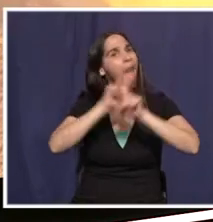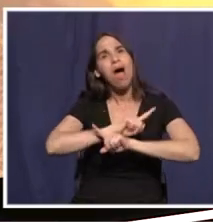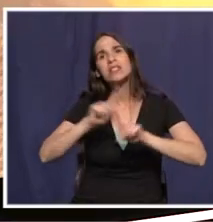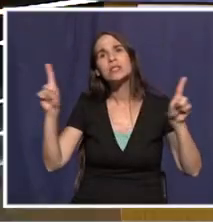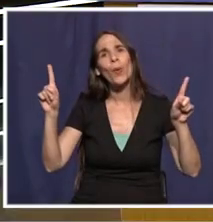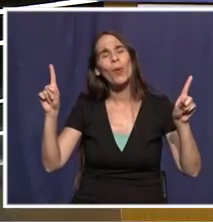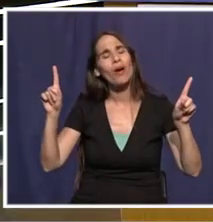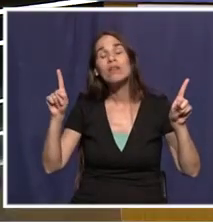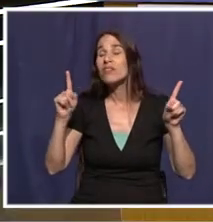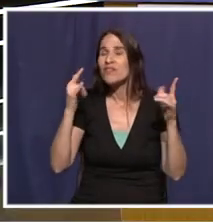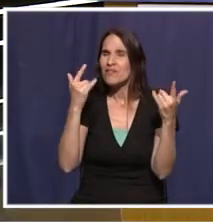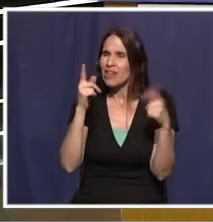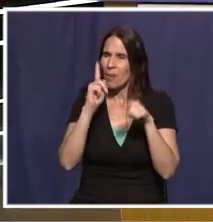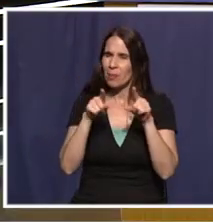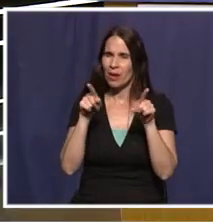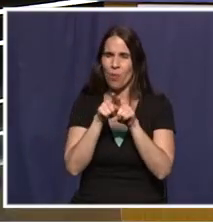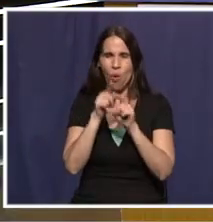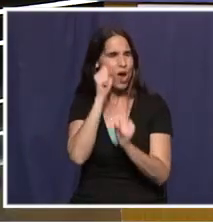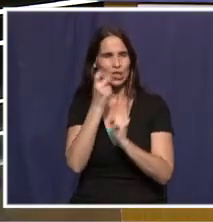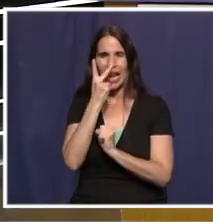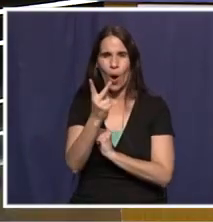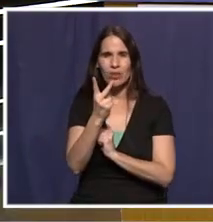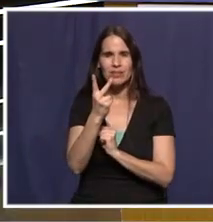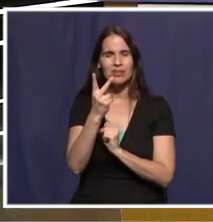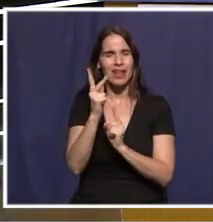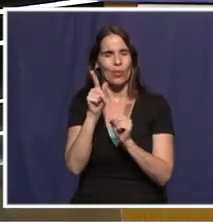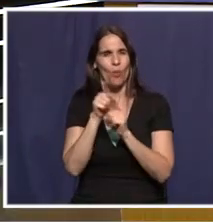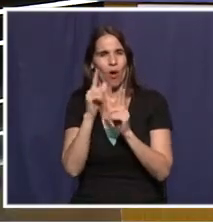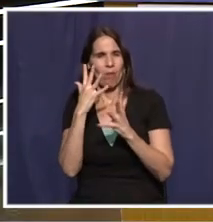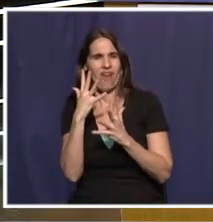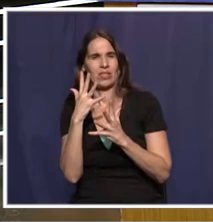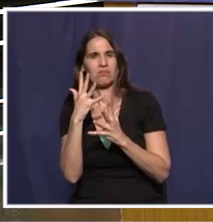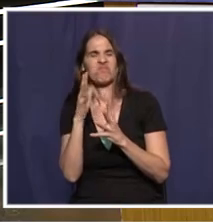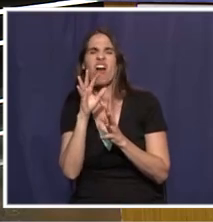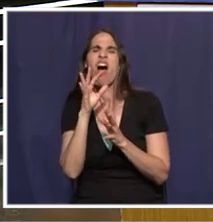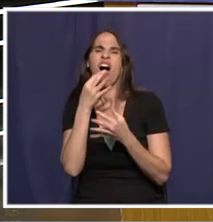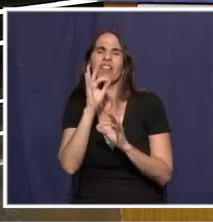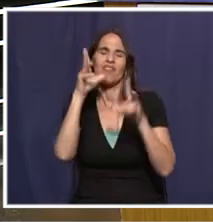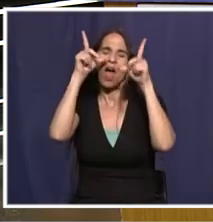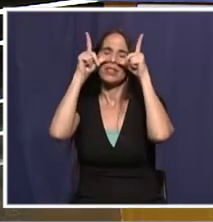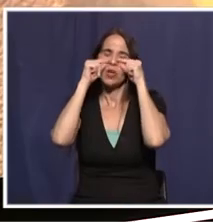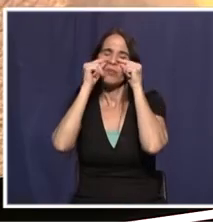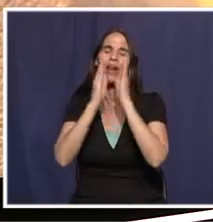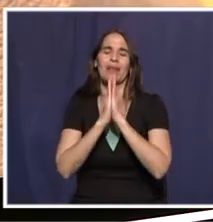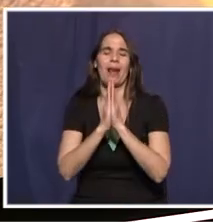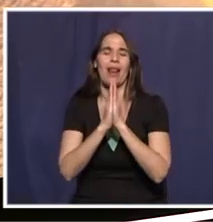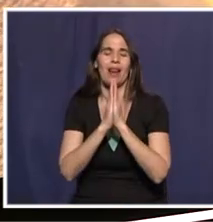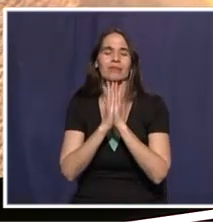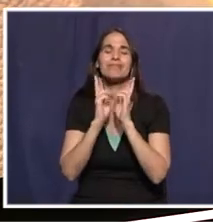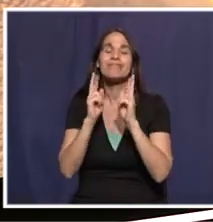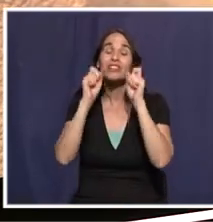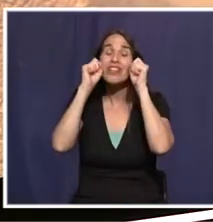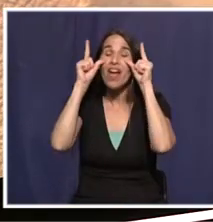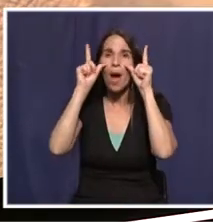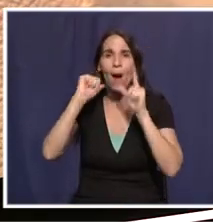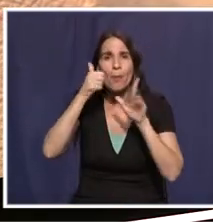וברגעים שהקושי מחדד מבט מובהק מדי, רק בעין אחת, עדיף לעצום את שני העיניים ולתפילה. שנפקח אותה מחר בבוקר, ואם